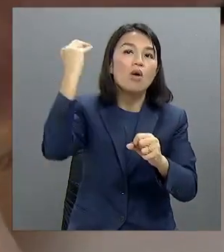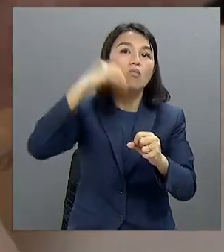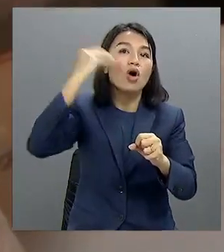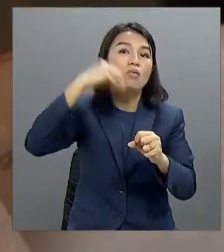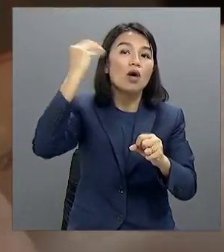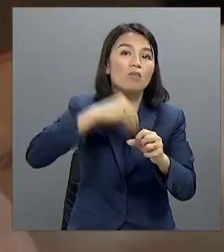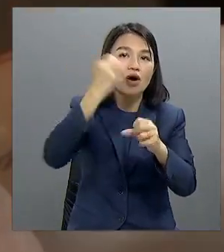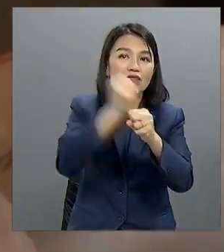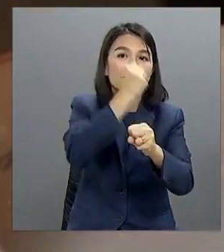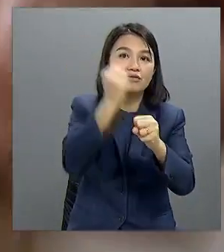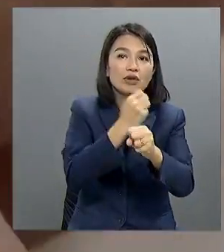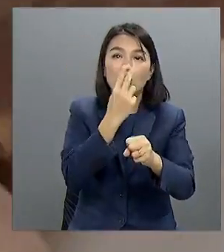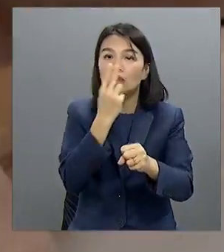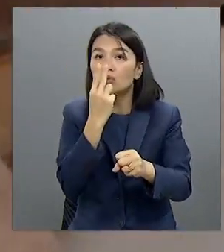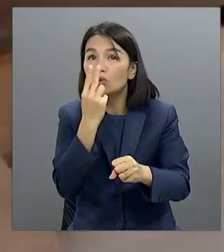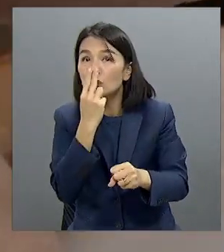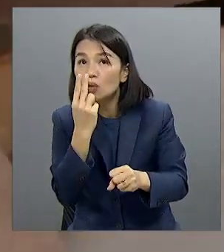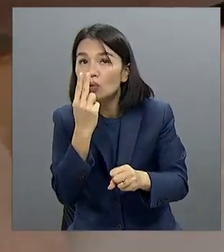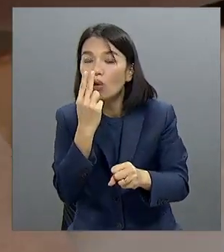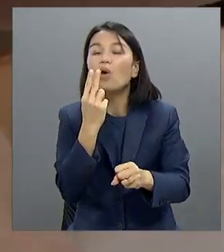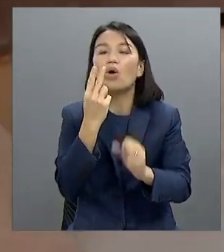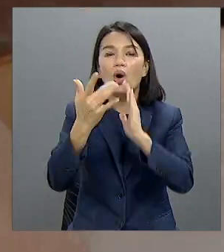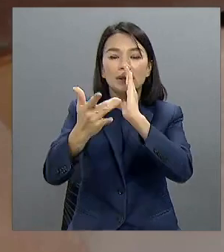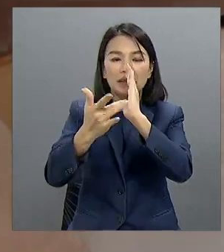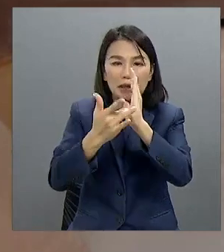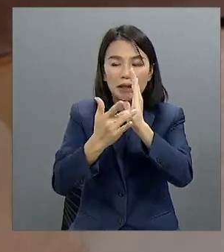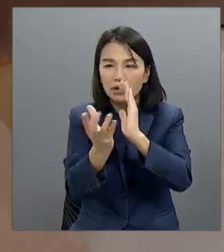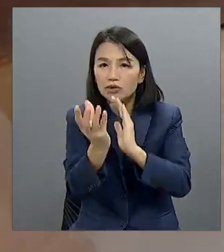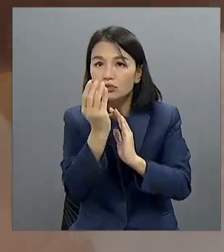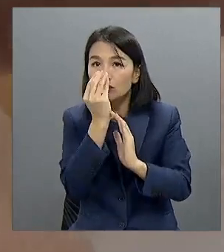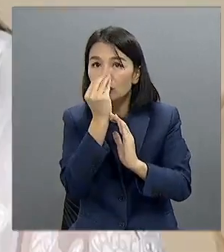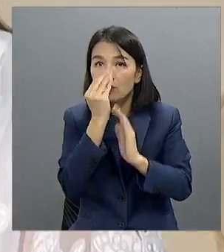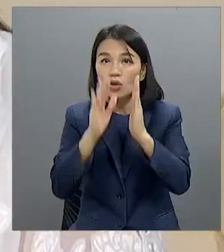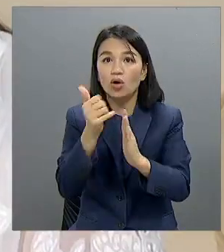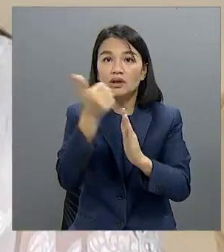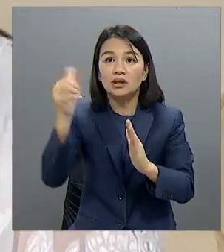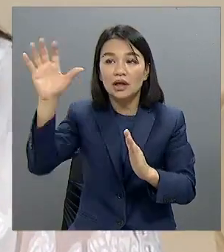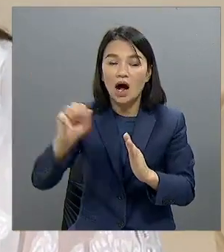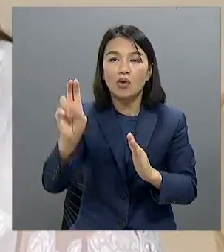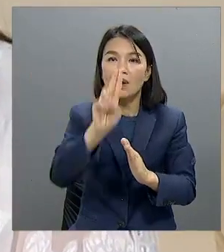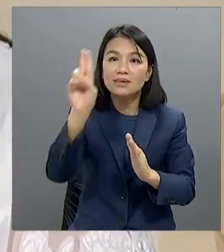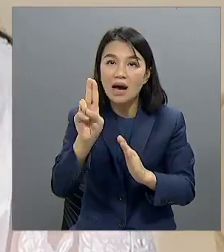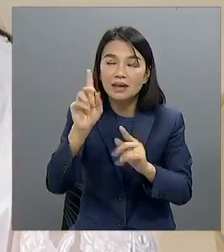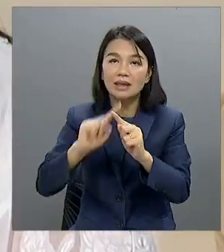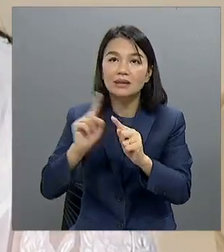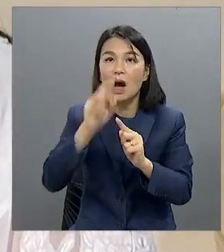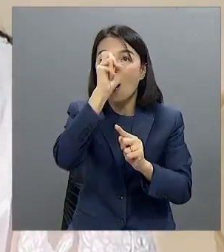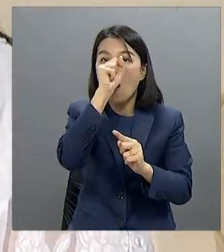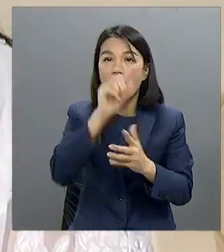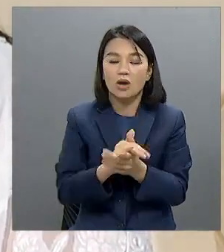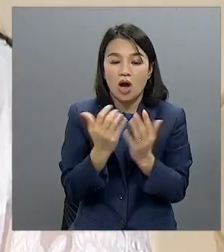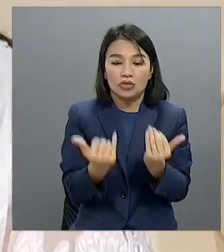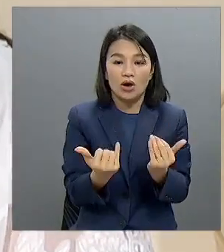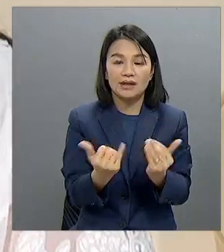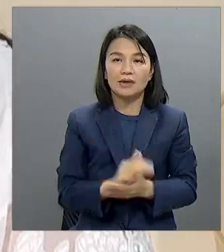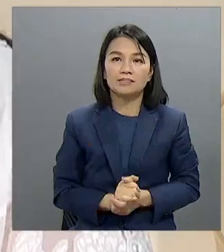อยๆดูบ่อยๆค่ะแล้วเราจะได้เทคนิคจากคนอื่นๆที่เขาเอามาแชร์กันนะตอนนี้พูดได้เลยว่า